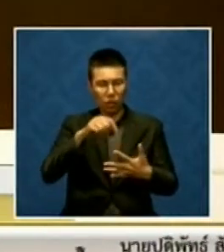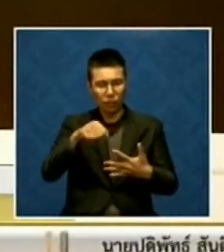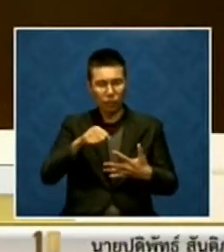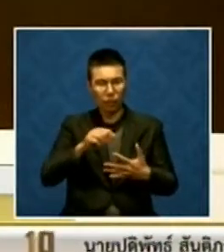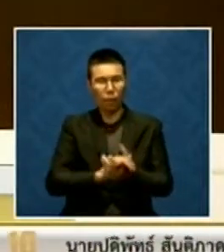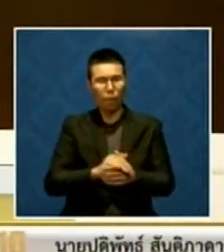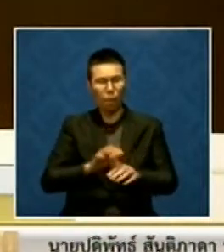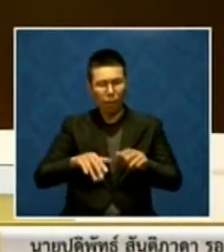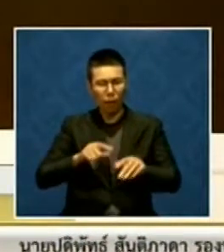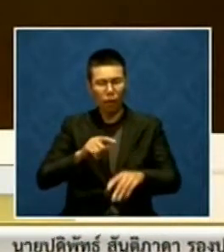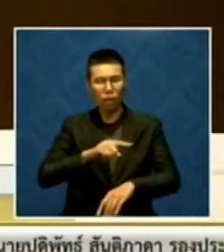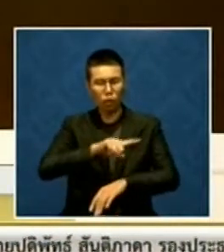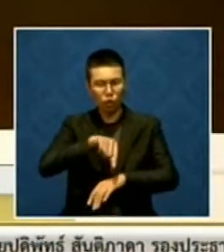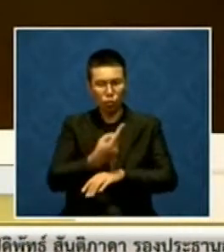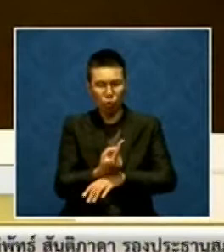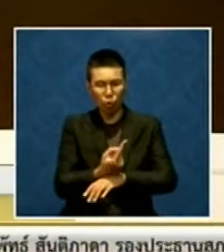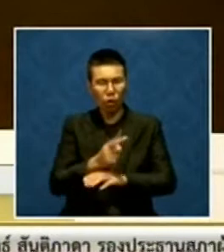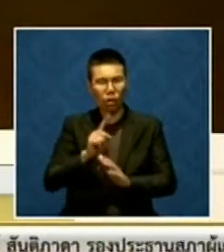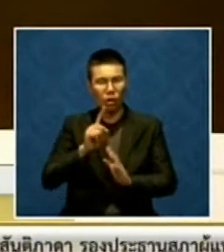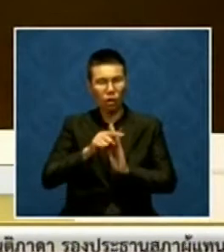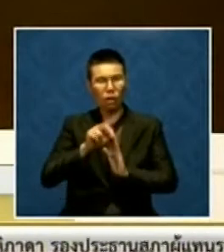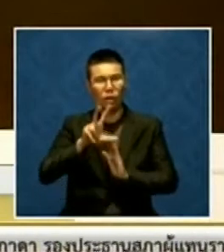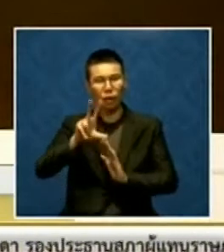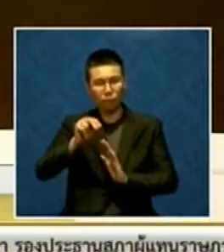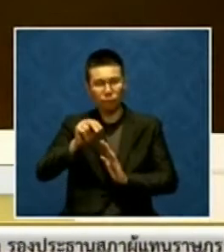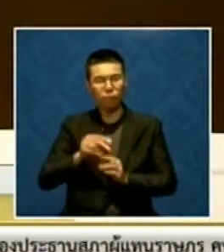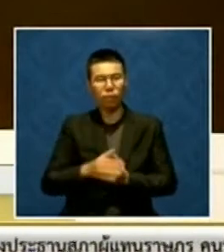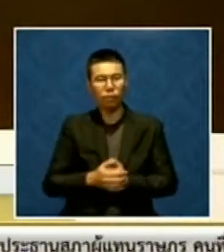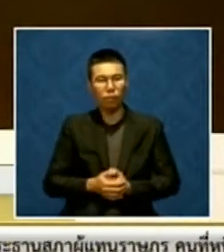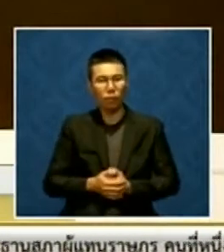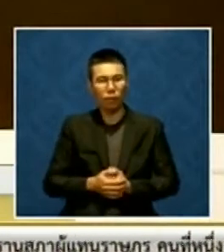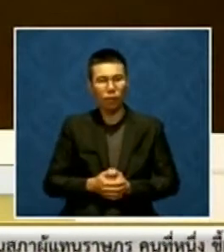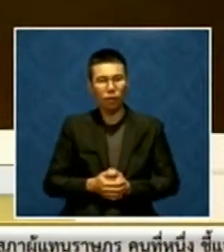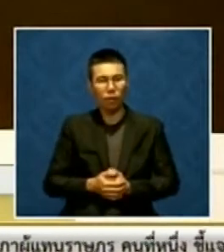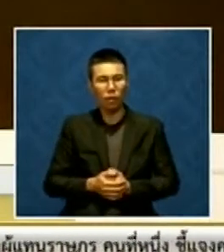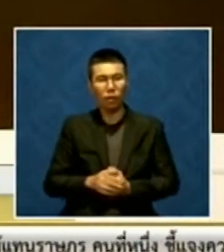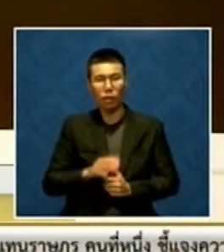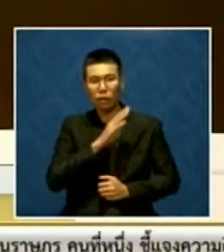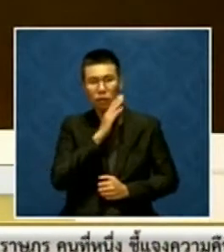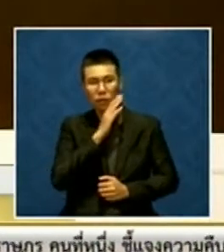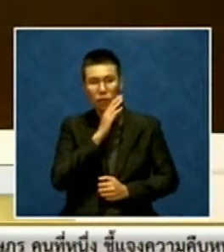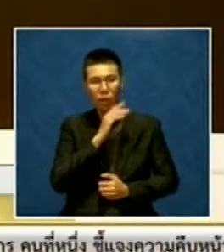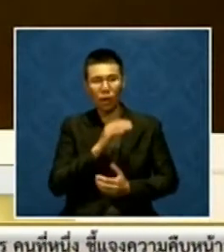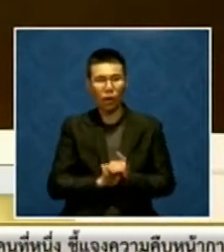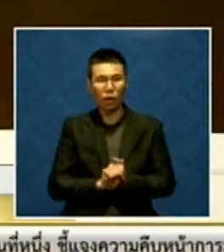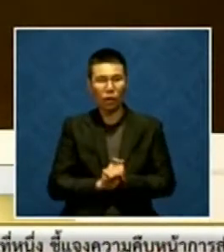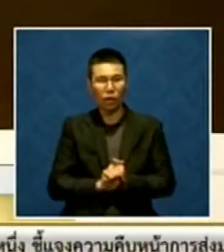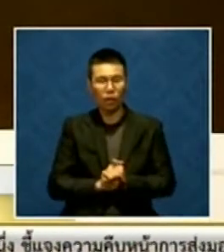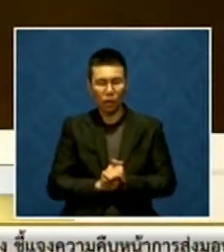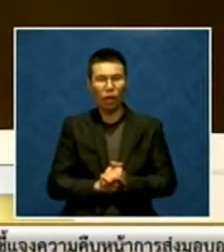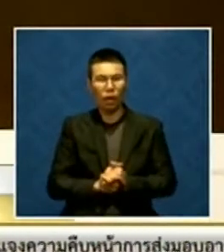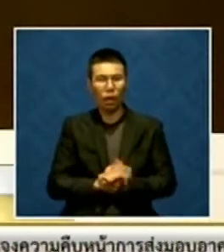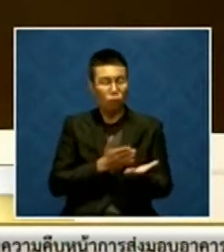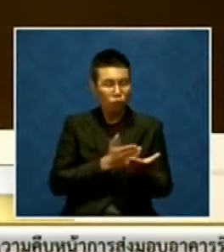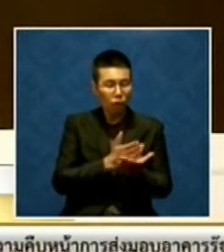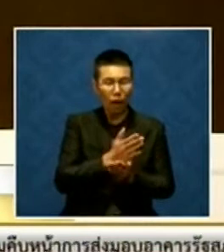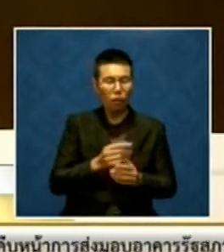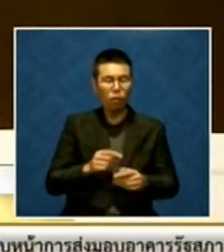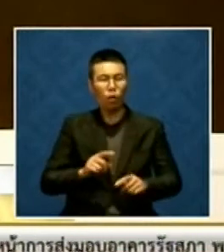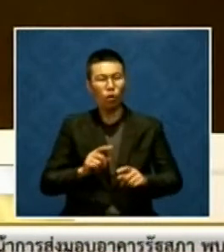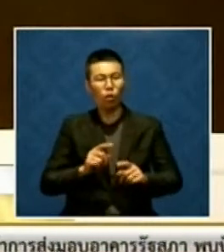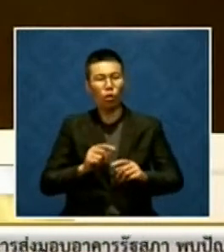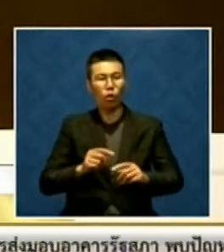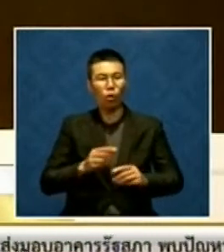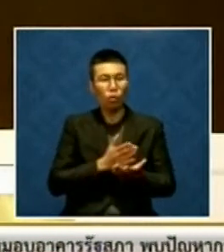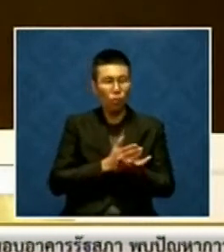ก็ผมว่าคือไอเดียเขาคงหมั่นไส้หมายถึงว่าก็คงหมั่นไส้รอมากอะไรเงี้ยนะก็เล่นซะหน่อยยัน